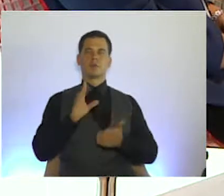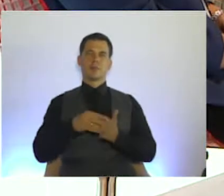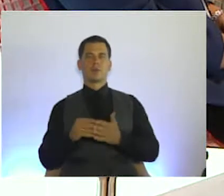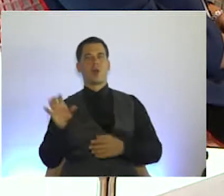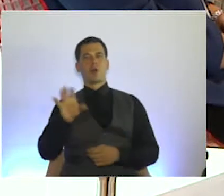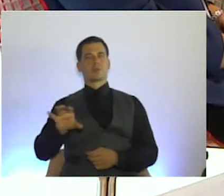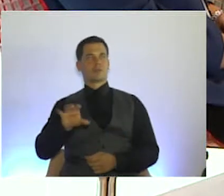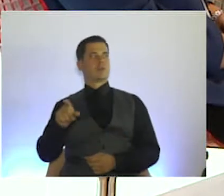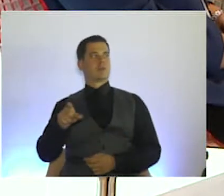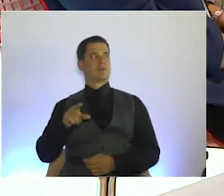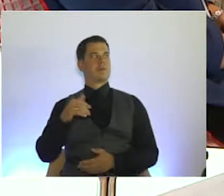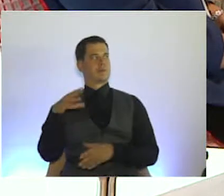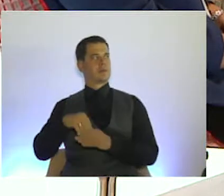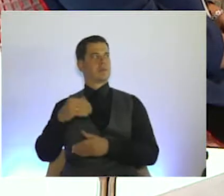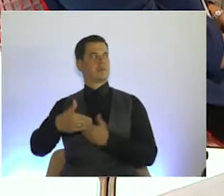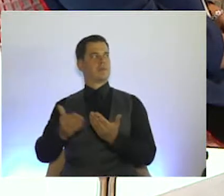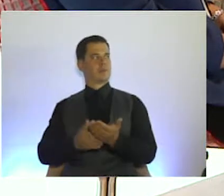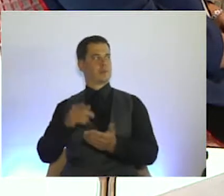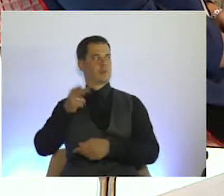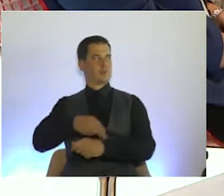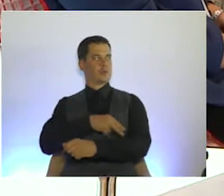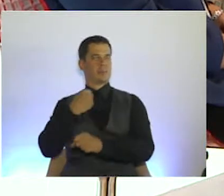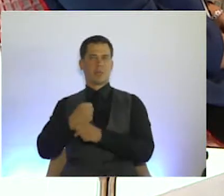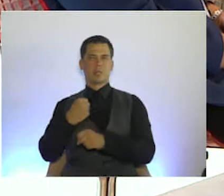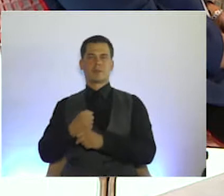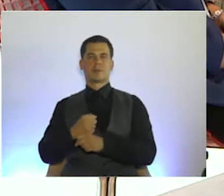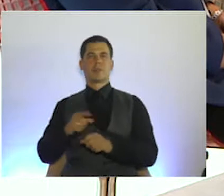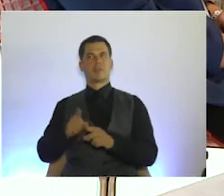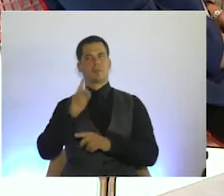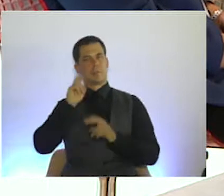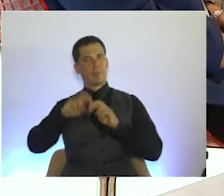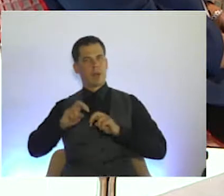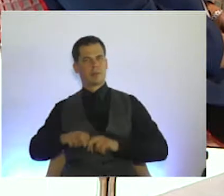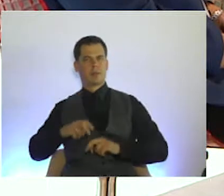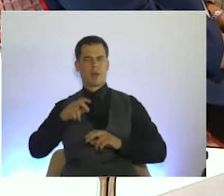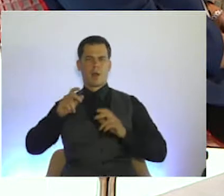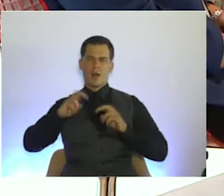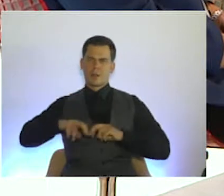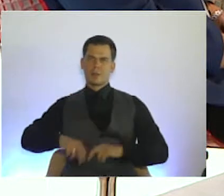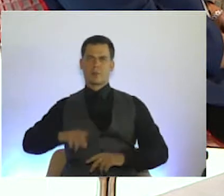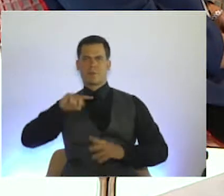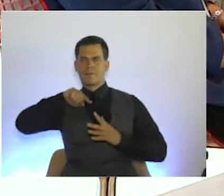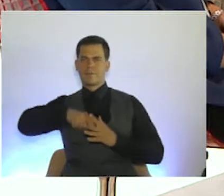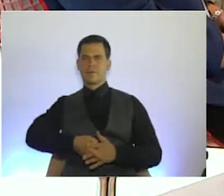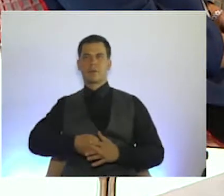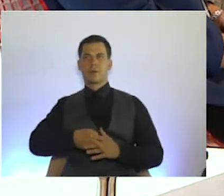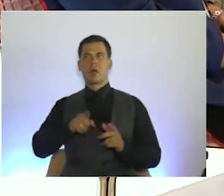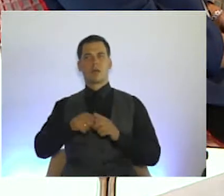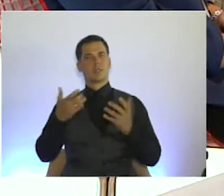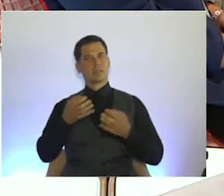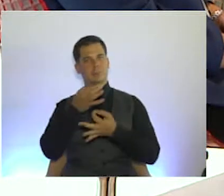które działa przy Wojewódzkim Urzędzie Pracy, bada rynek pracy, analizuje. I chciałbym